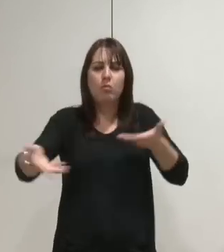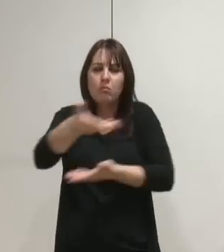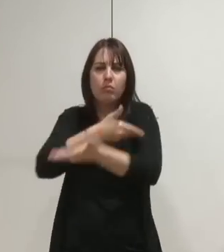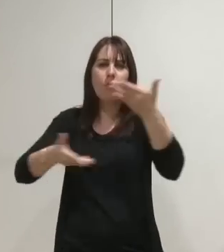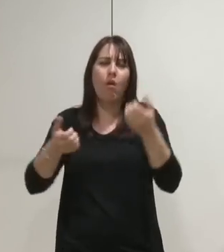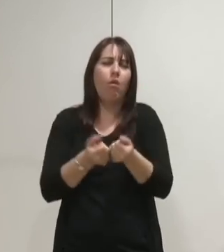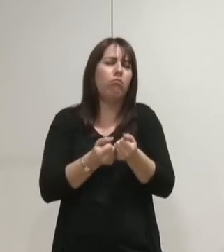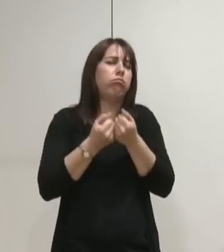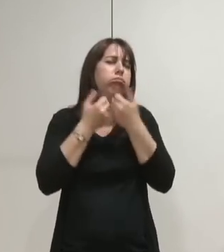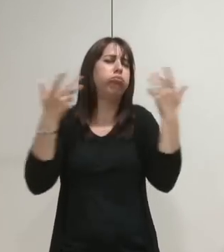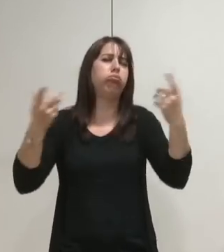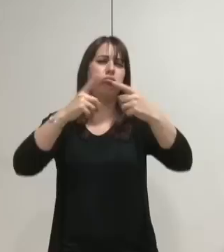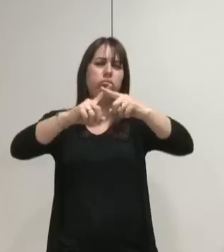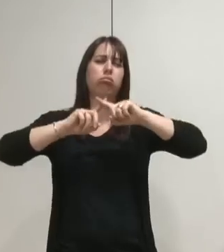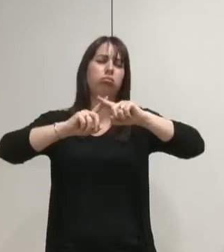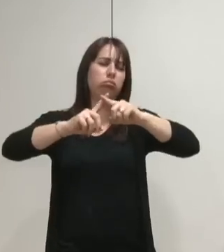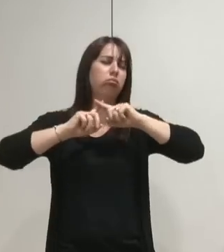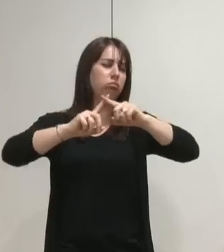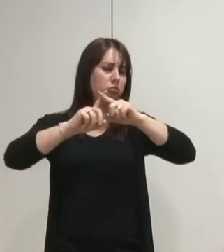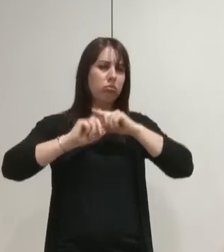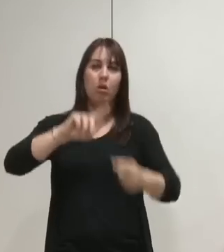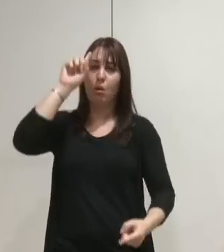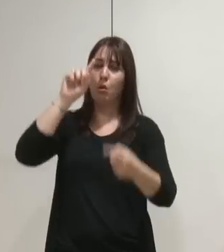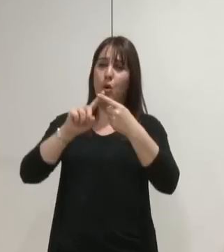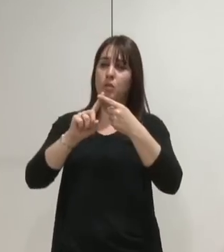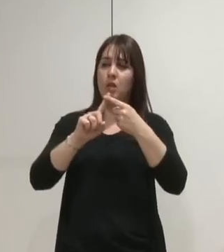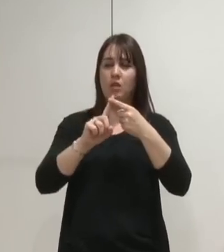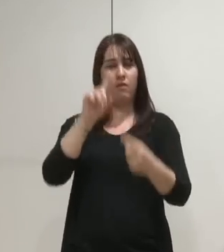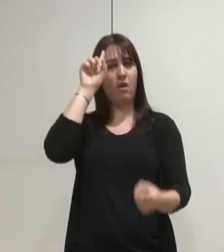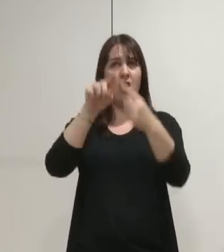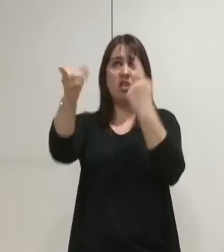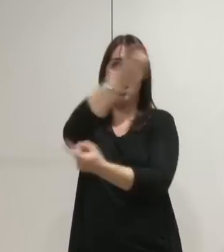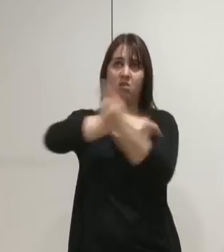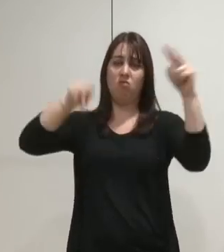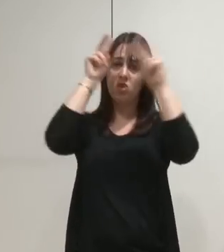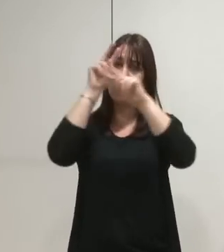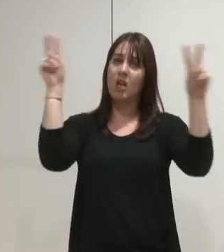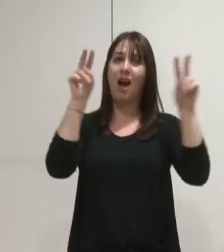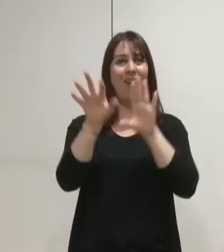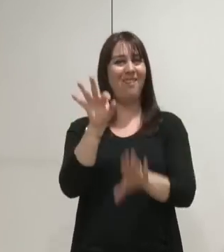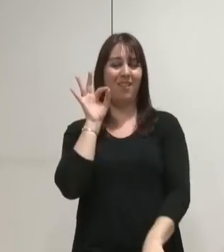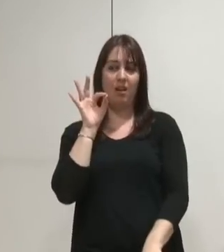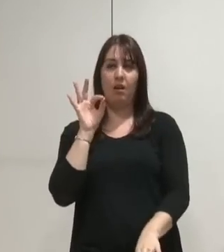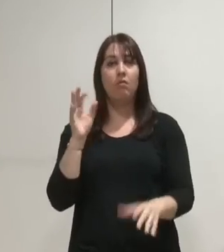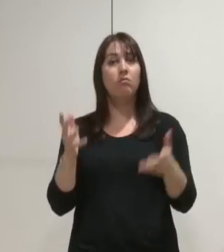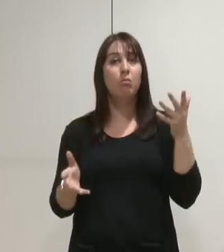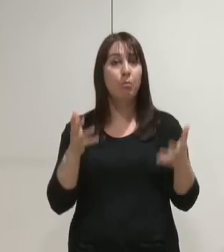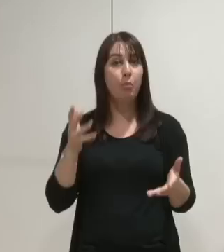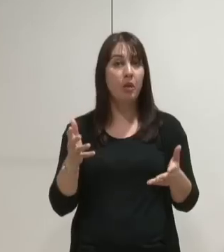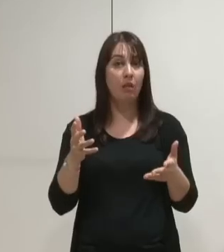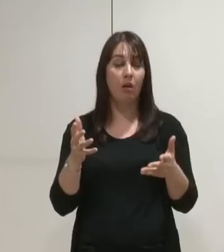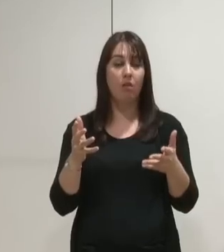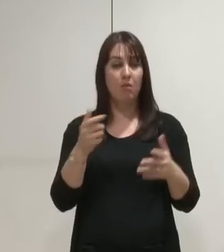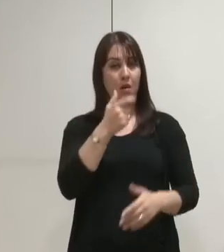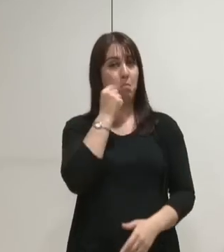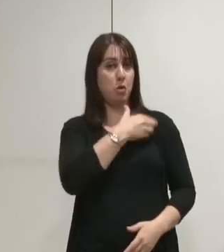mout arguments pour justifier le motif d'intérêt général qui nous amènerait à ne pas autoriser